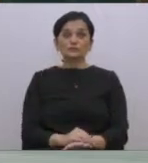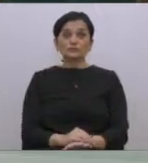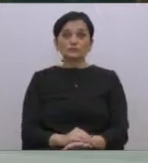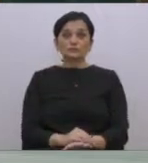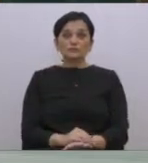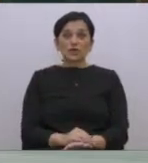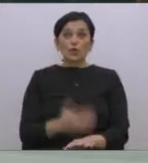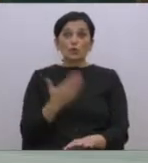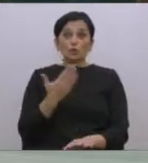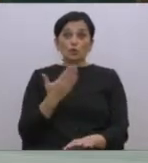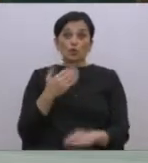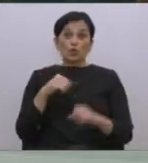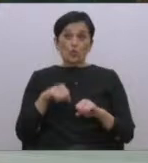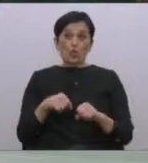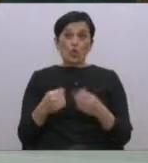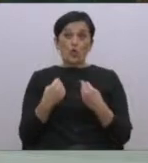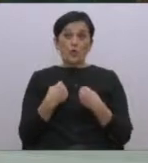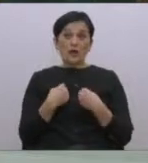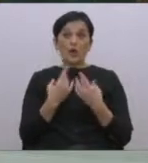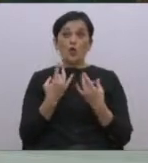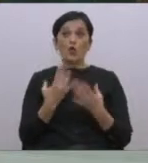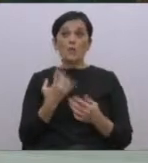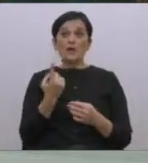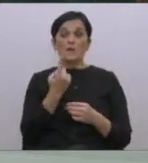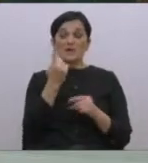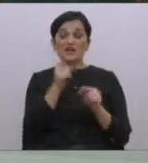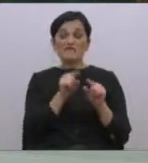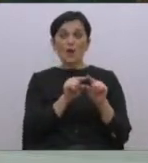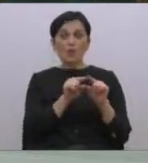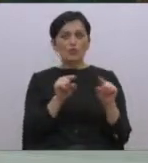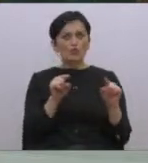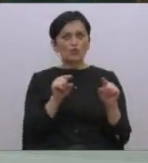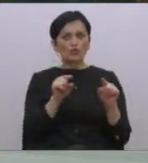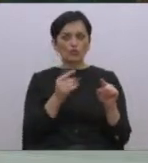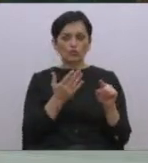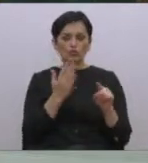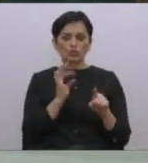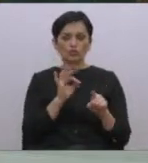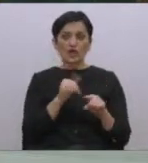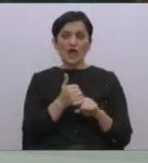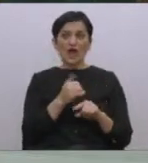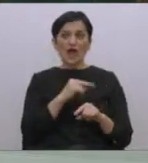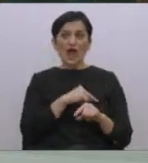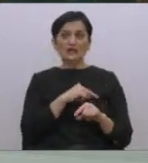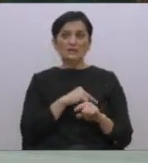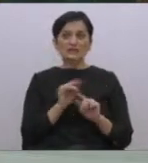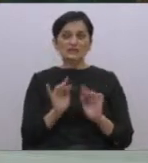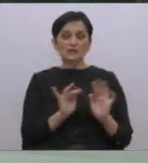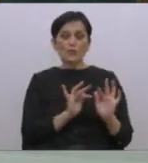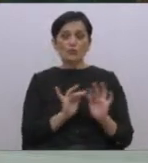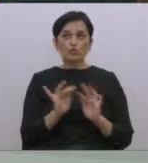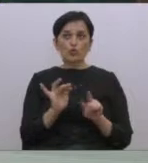Nu e basmul țem, tu vreau tu a piruel muxi, a fost tot de bia, administrațiul procesis.